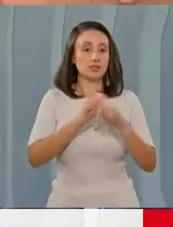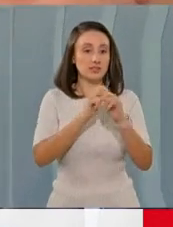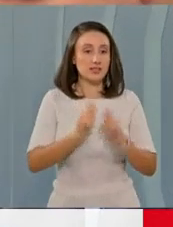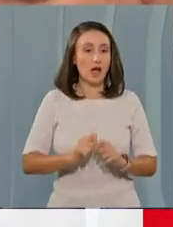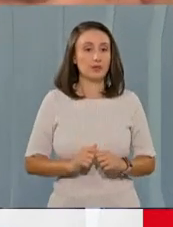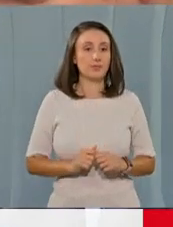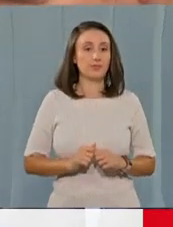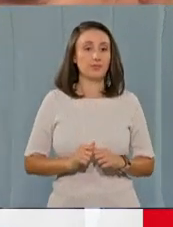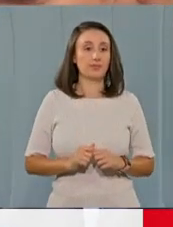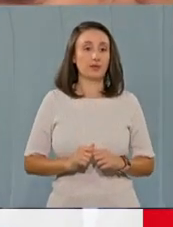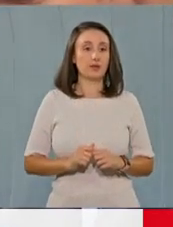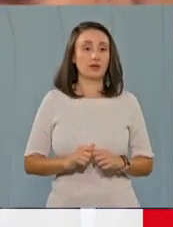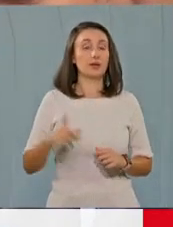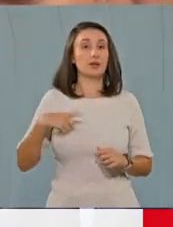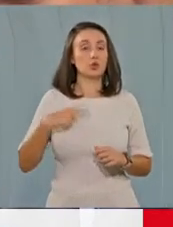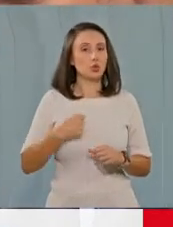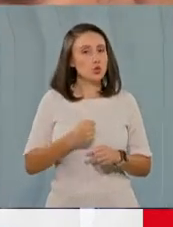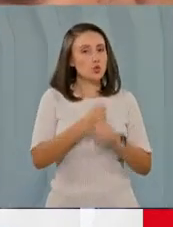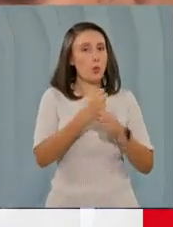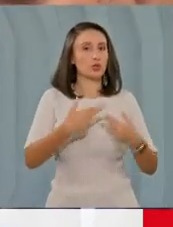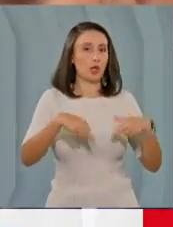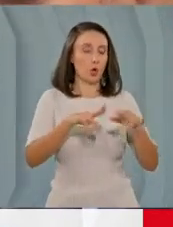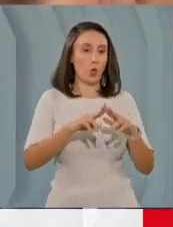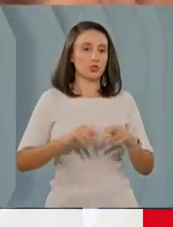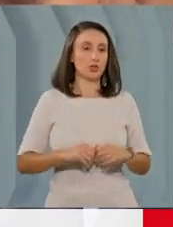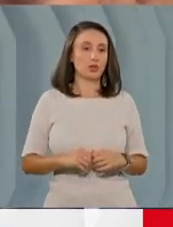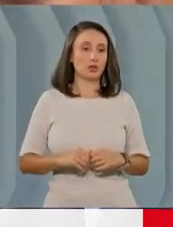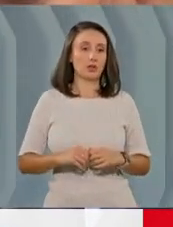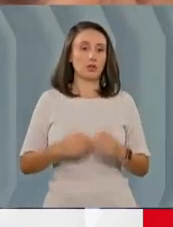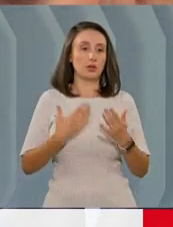țări sunt suporterii noștri